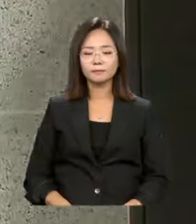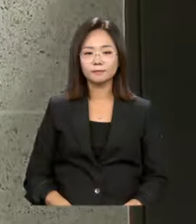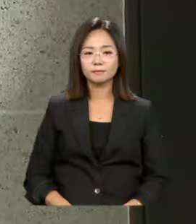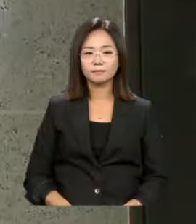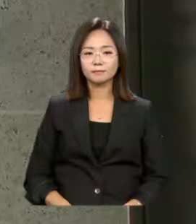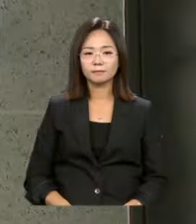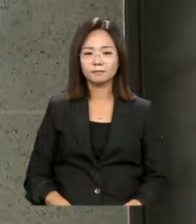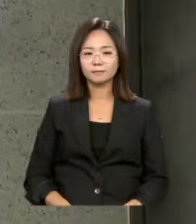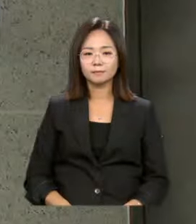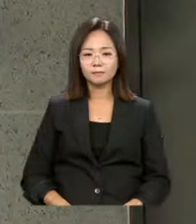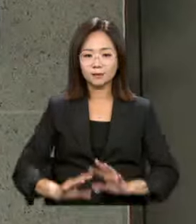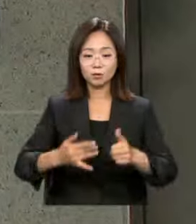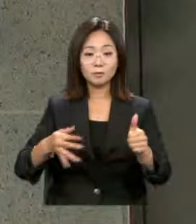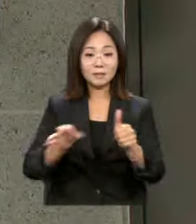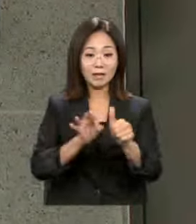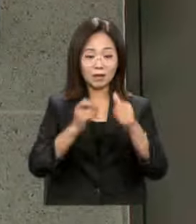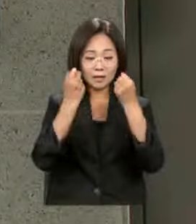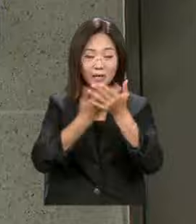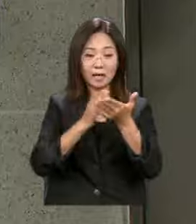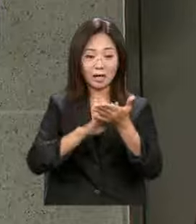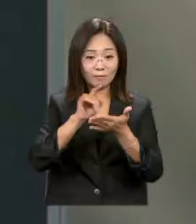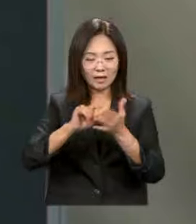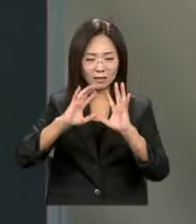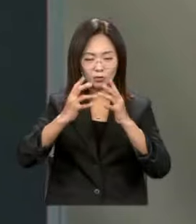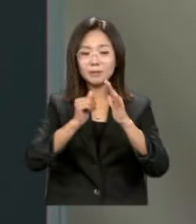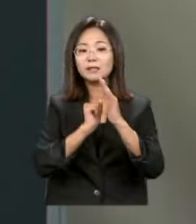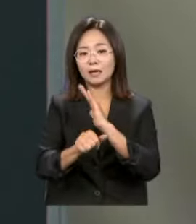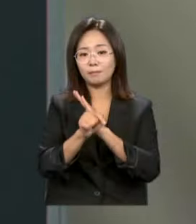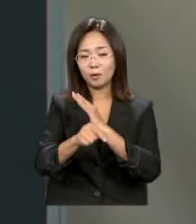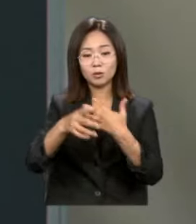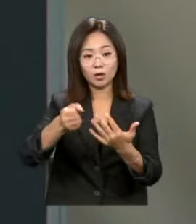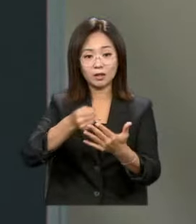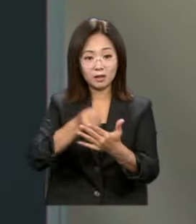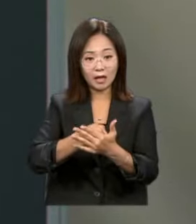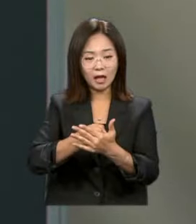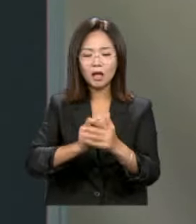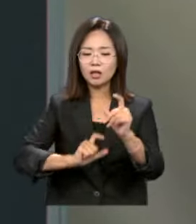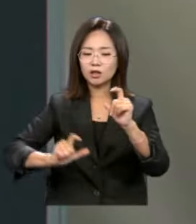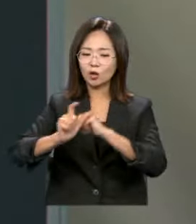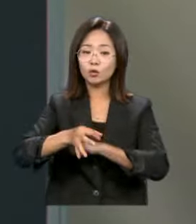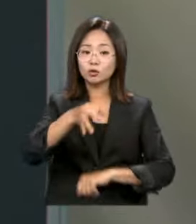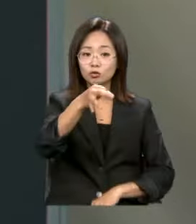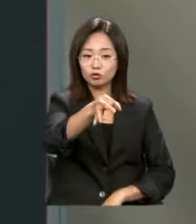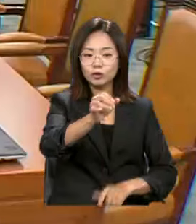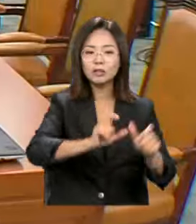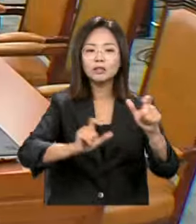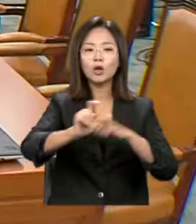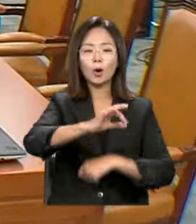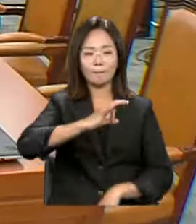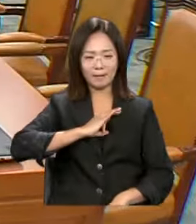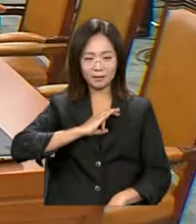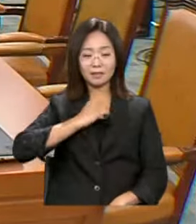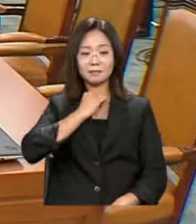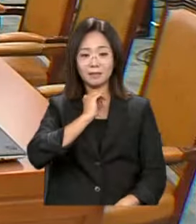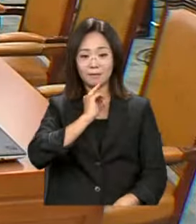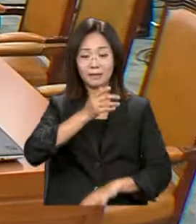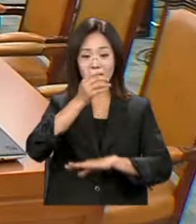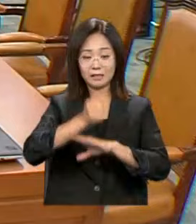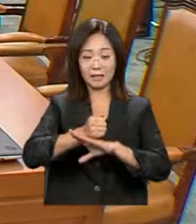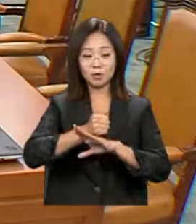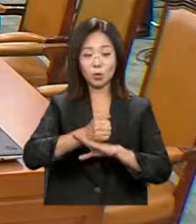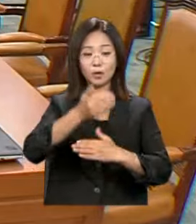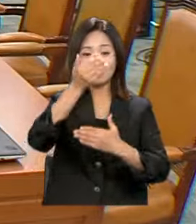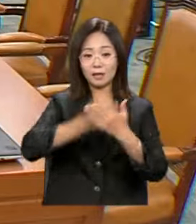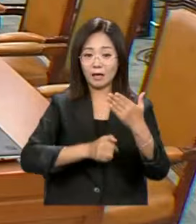기자입니다 국민연금 개혁에 대해 시민 대표단의 선택은 더내고 더 자였습니다 최종 후보안 두